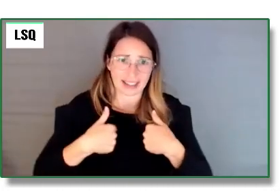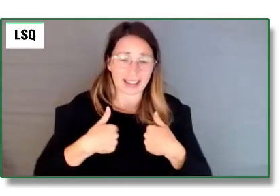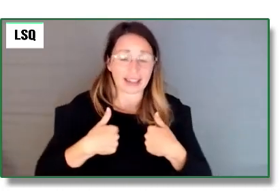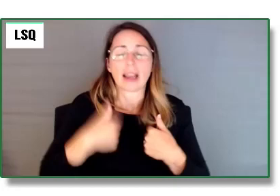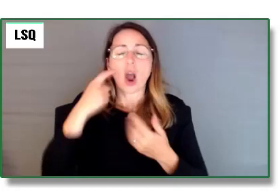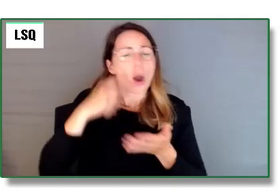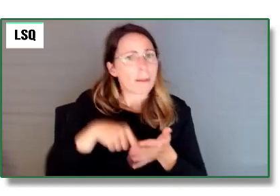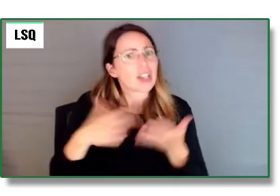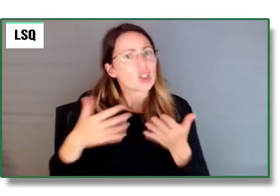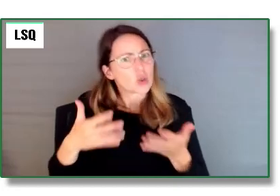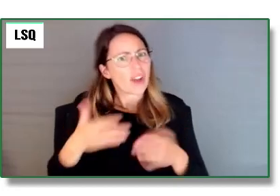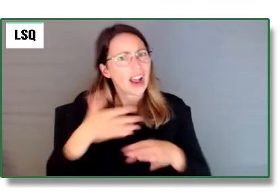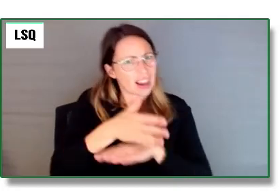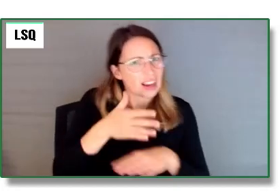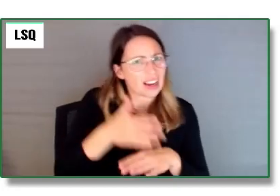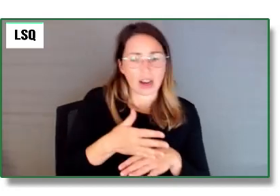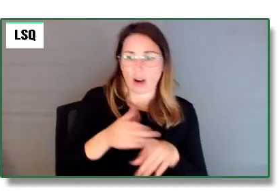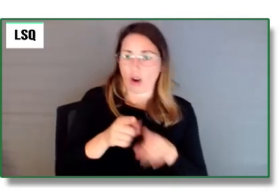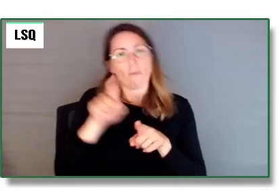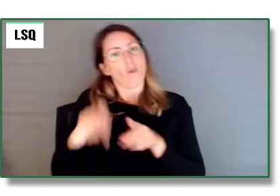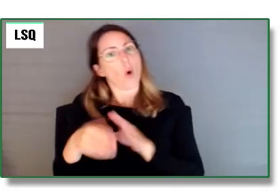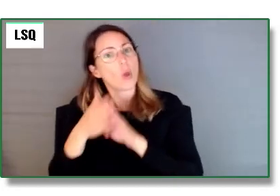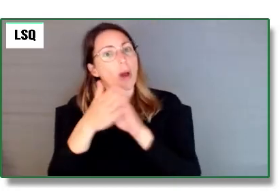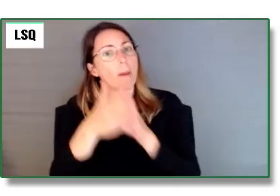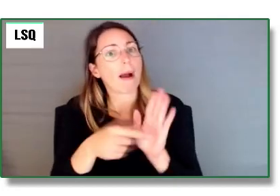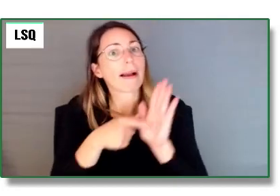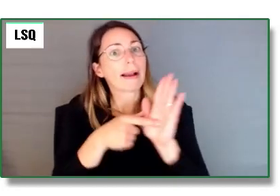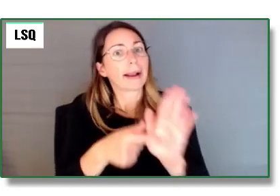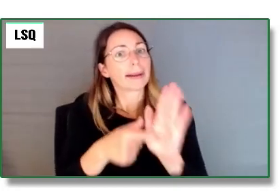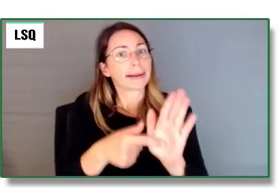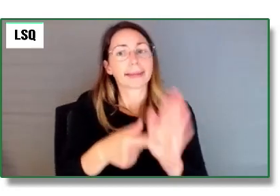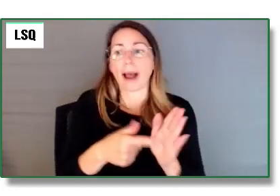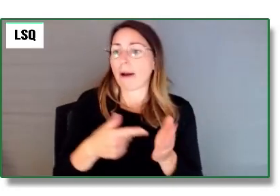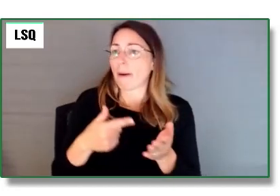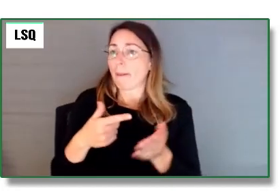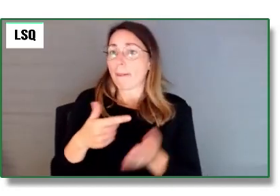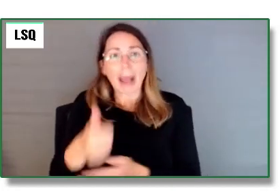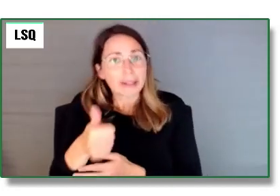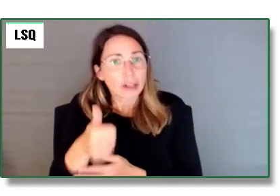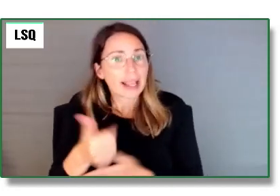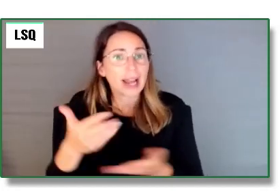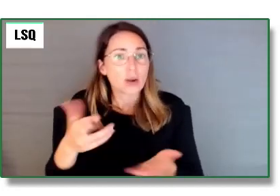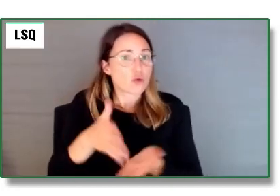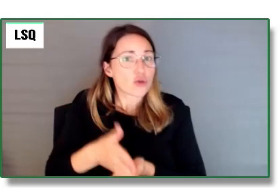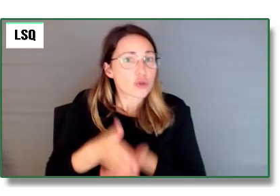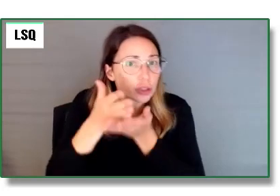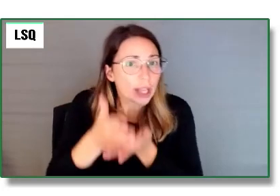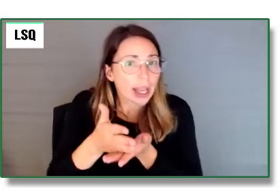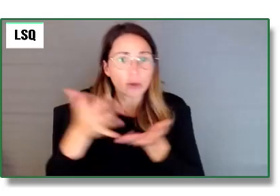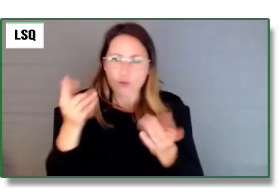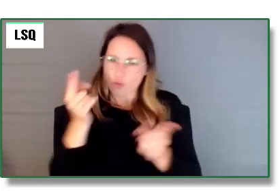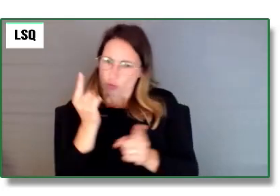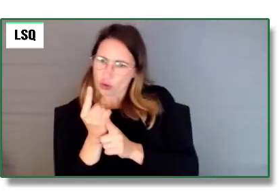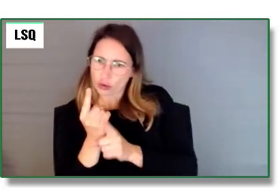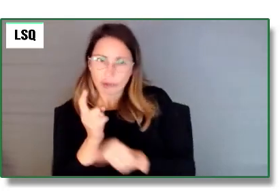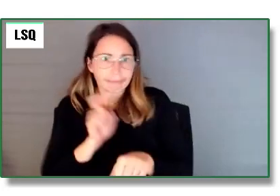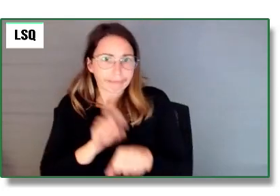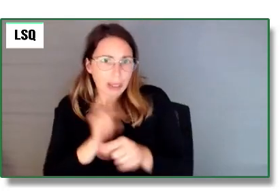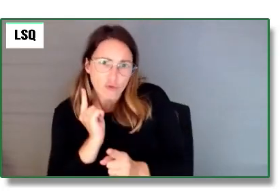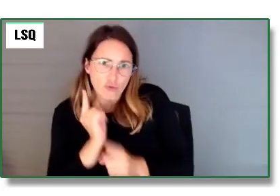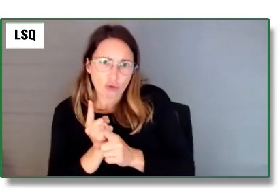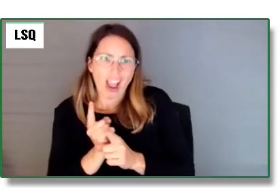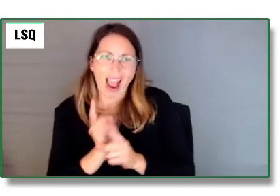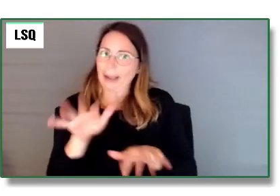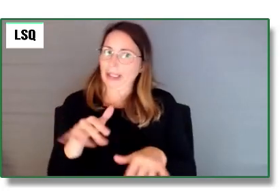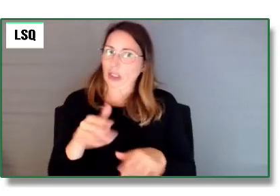demande. L'usage personnalisé des ressources ou le juste à temps nous a permis de tomber dans un piège dangereux, soit d'attendre